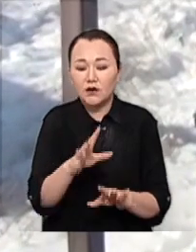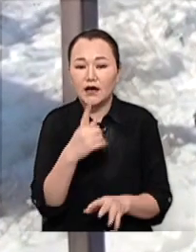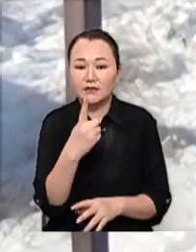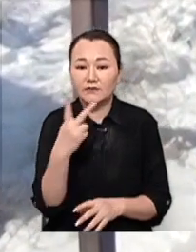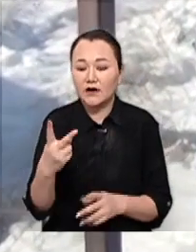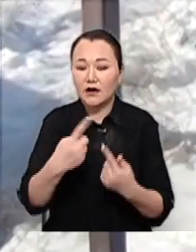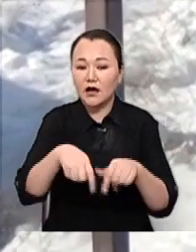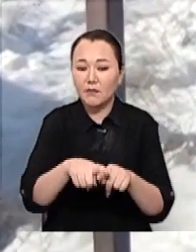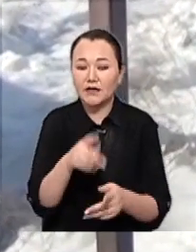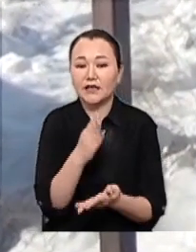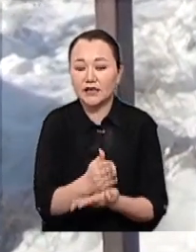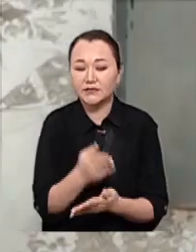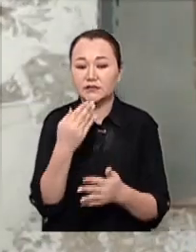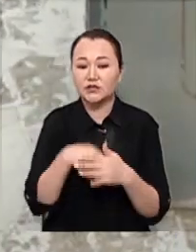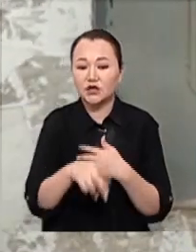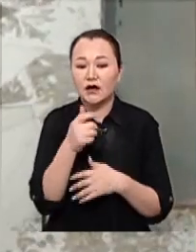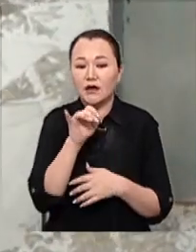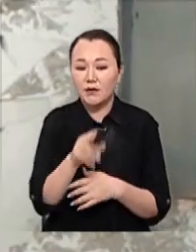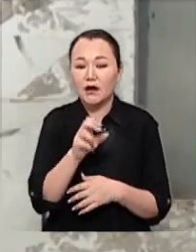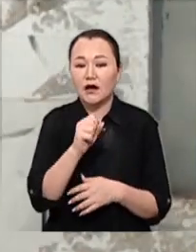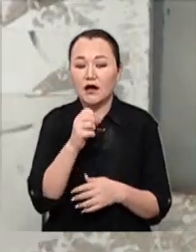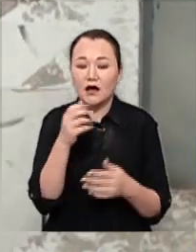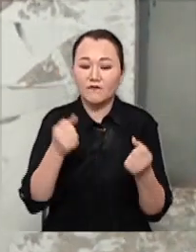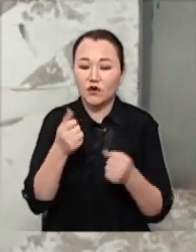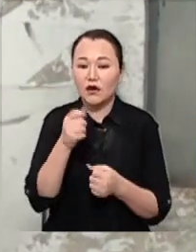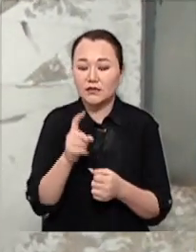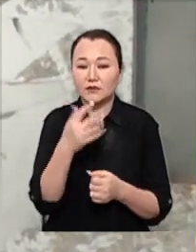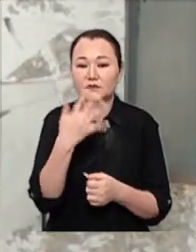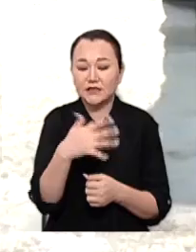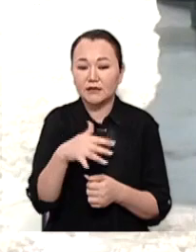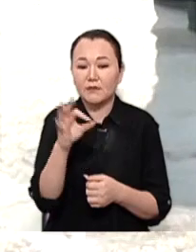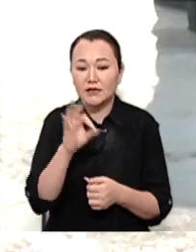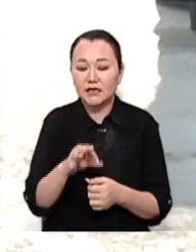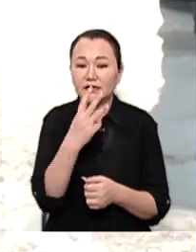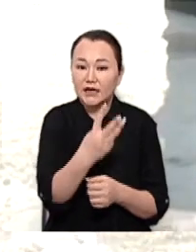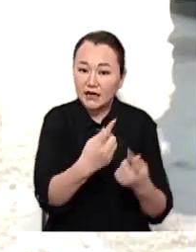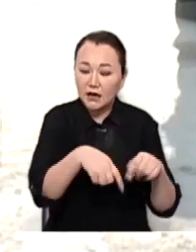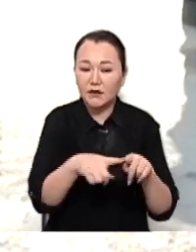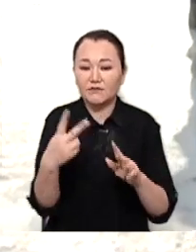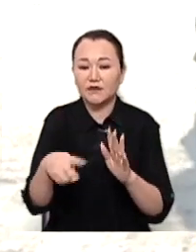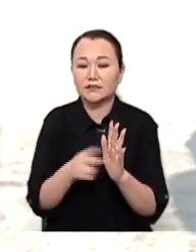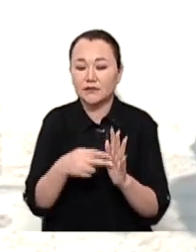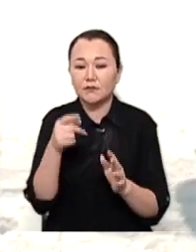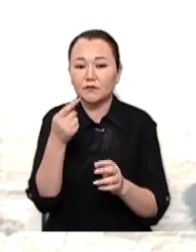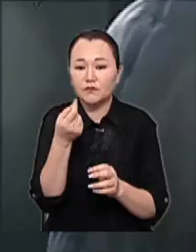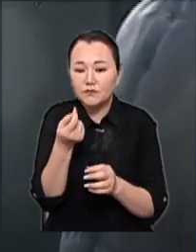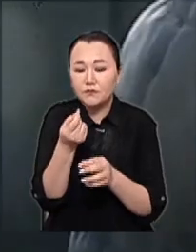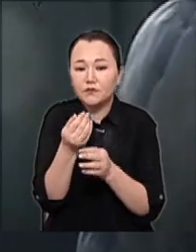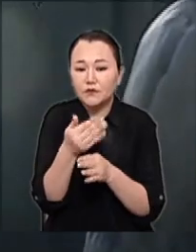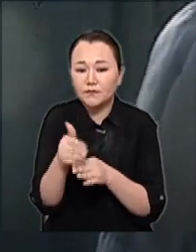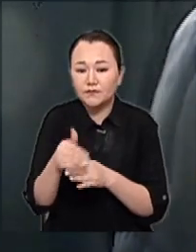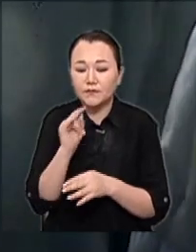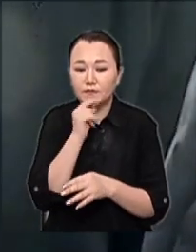ғана көріп отыр. Анығы, аймақтағы автогаздың 50%-ын 3 компания алса, 27-сіне қалғаны тамтымдап беріледі екен. 10